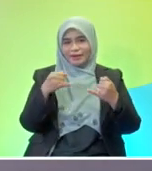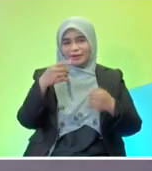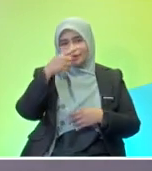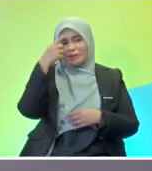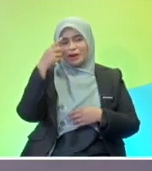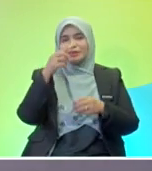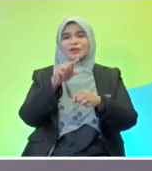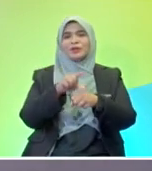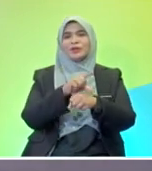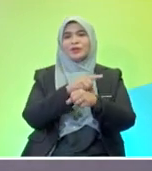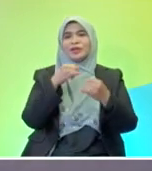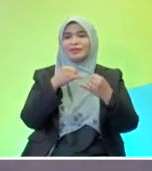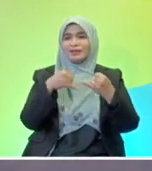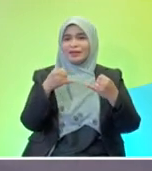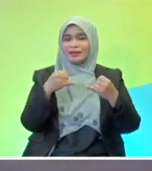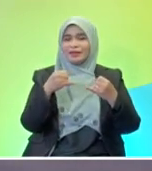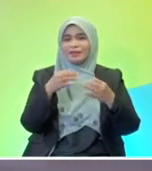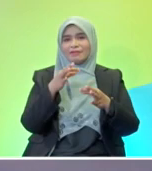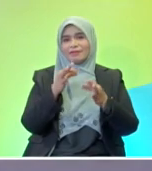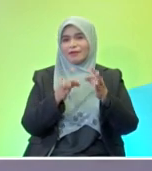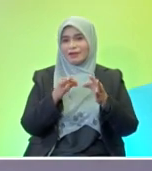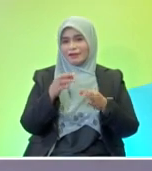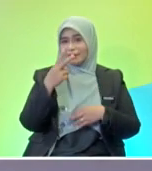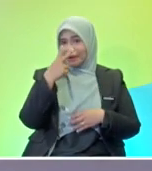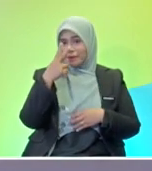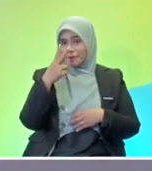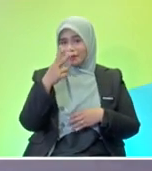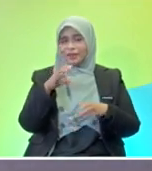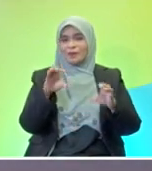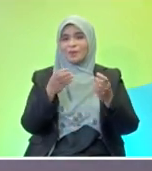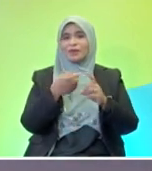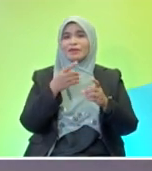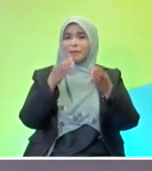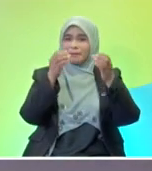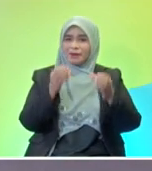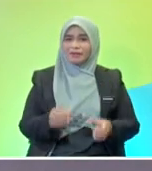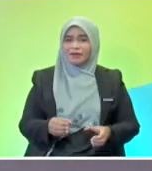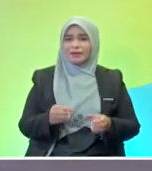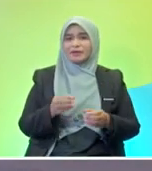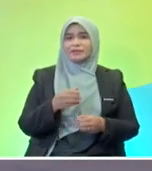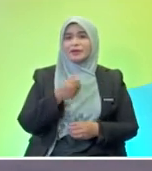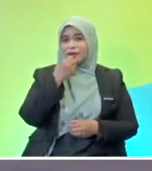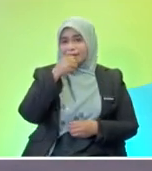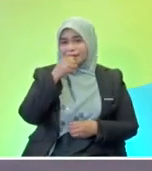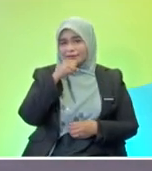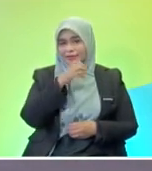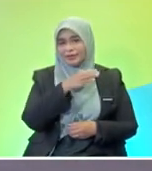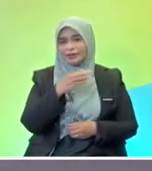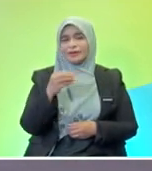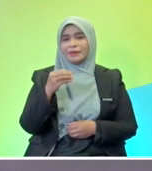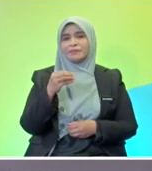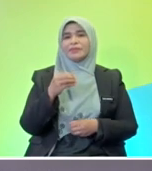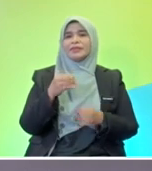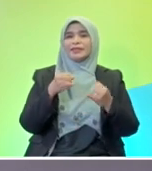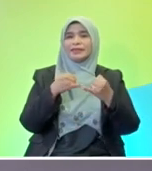Dan kalau rakan-rakan nampak, dia diperbuat daripada batang aiskrim untuk pemegangnya. Dan komponen